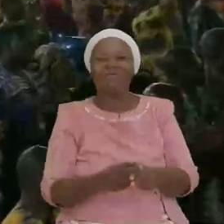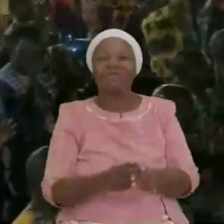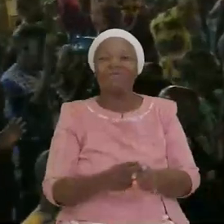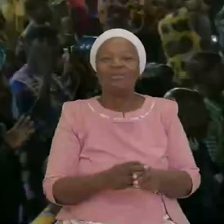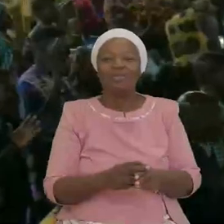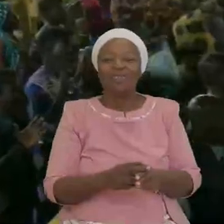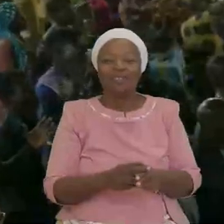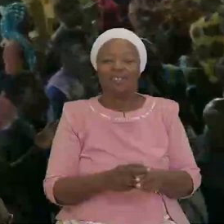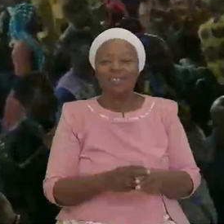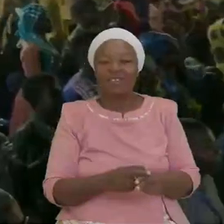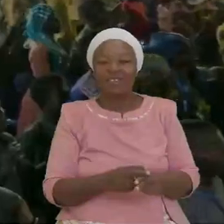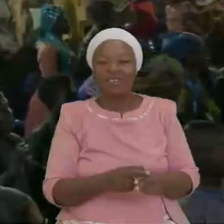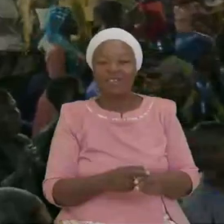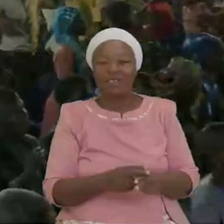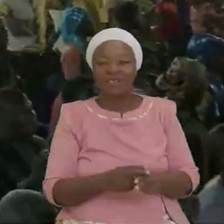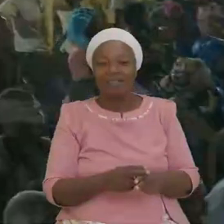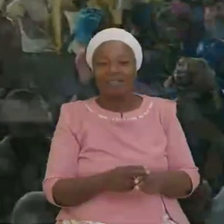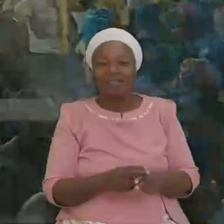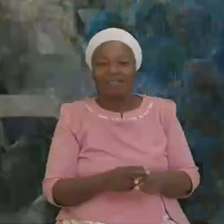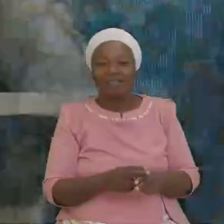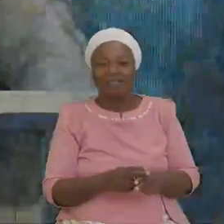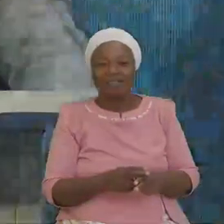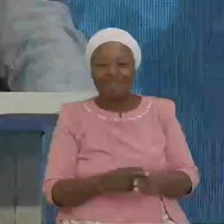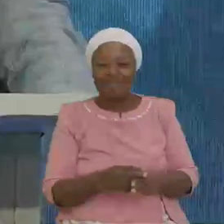Il ouvrira vos yeux aveugles.